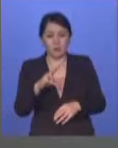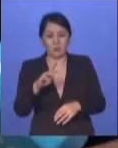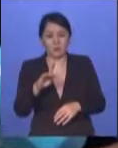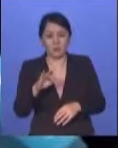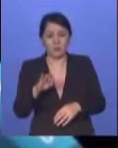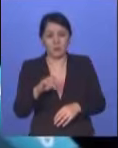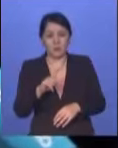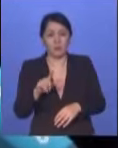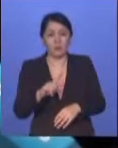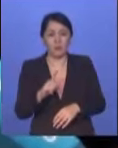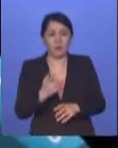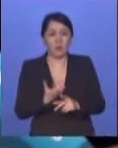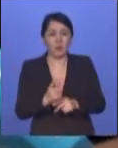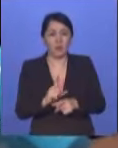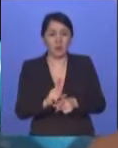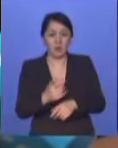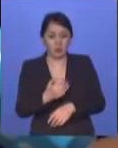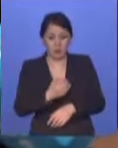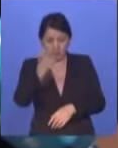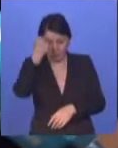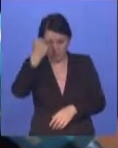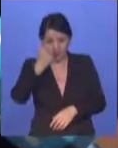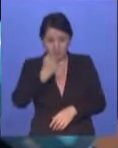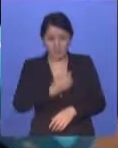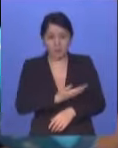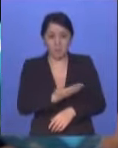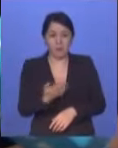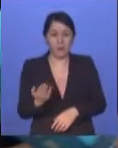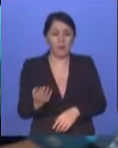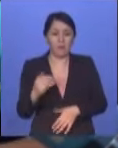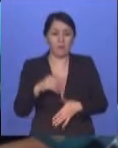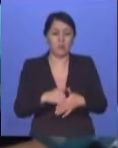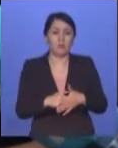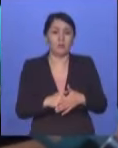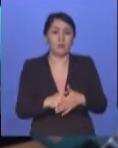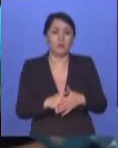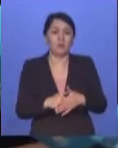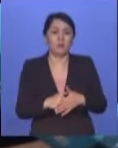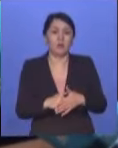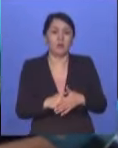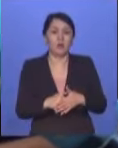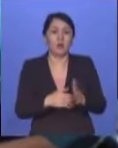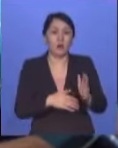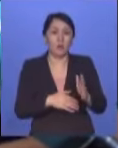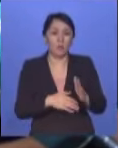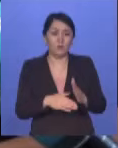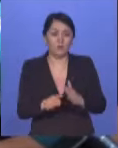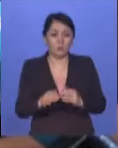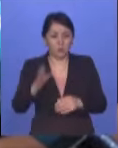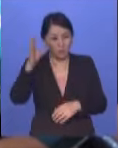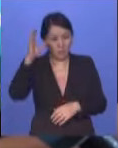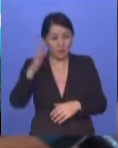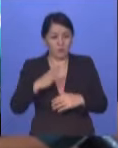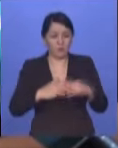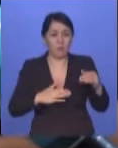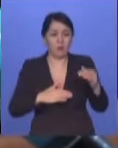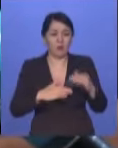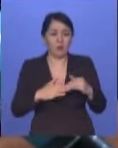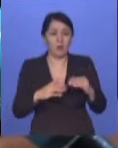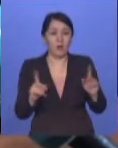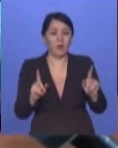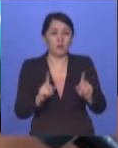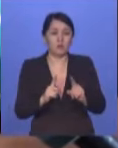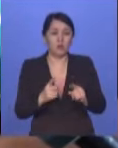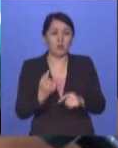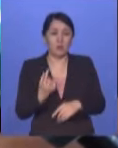Алмаз». А также хотелось бы поблагодарить всех тех, кто вложил все усилия, знания, да, профессионализм для того, чтобы в